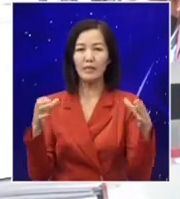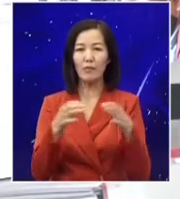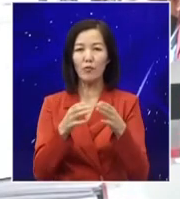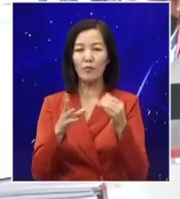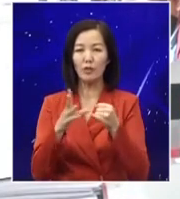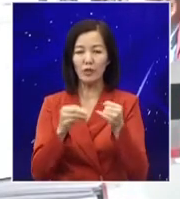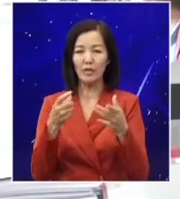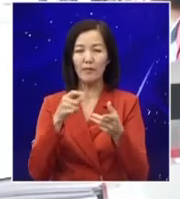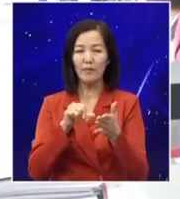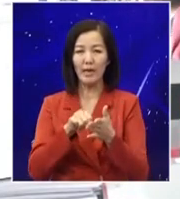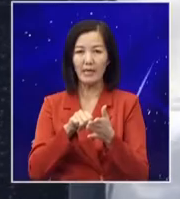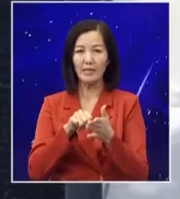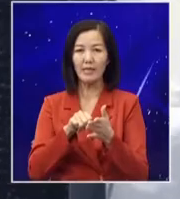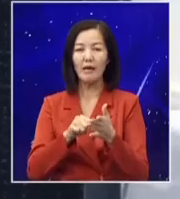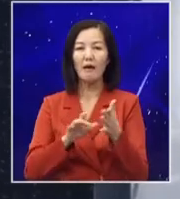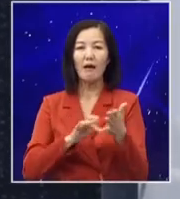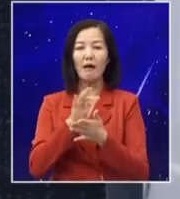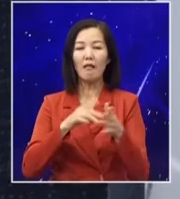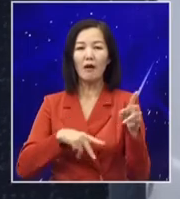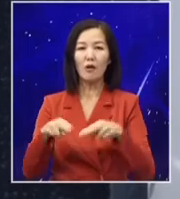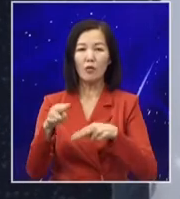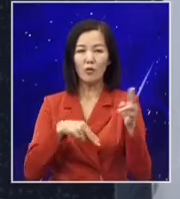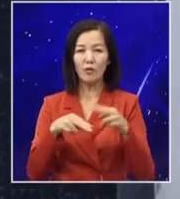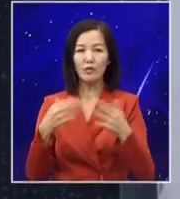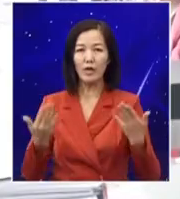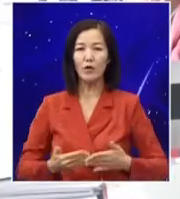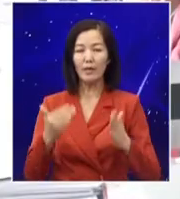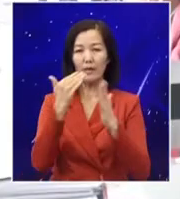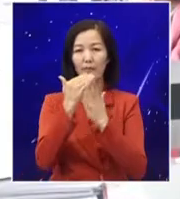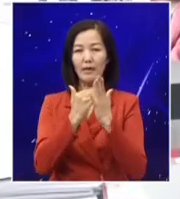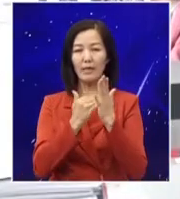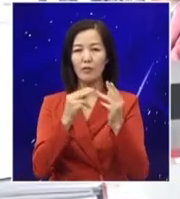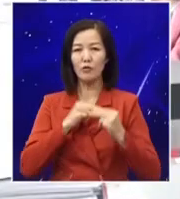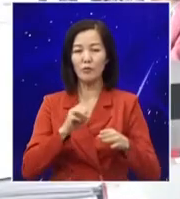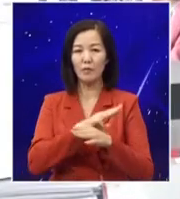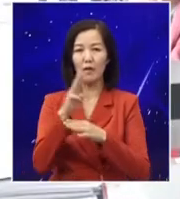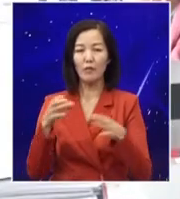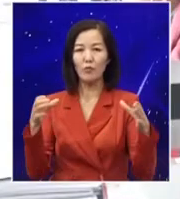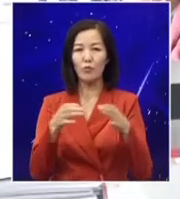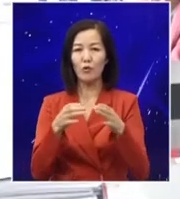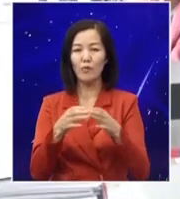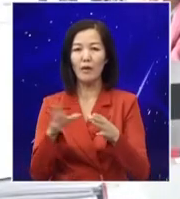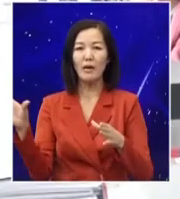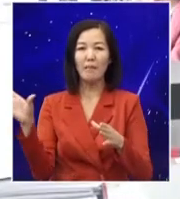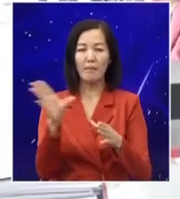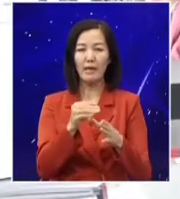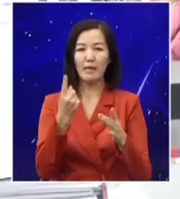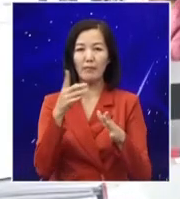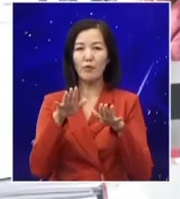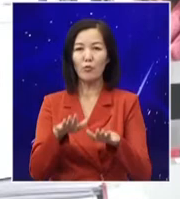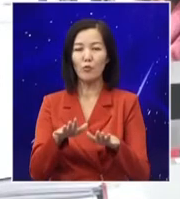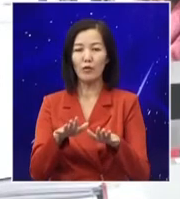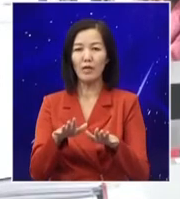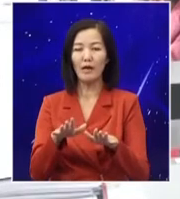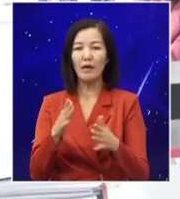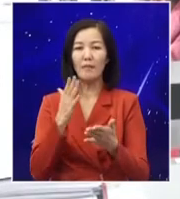жер қатынастары және қала құрылысы бөлімінің, әлеуметтік бағдарламалар және жұмыспен қамту бөлімінің өкілдері жұмыс істейді. Кез келген